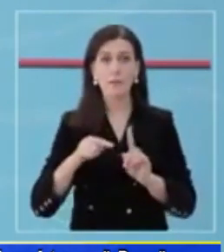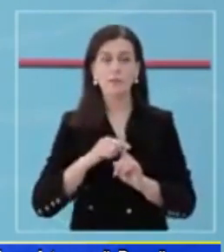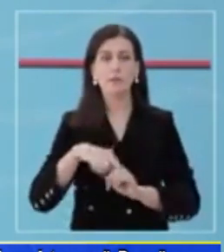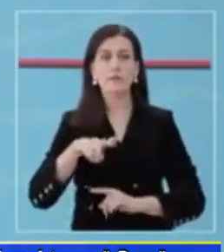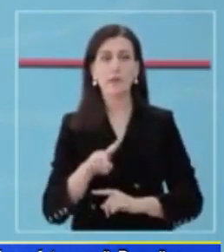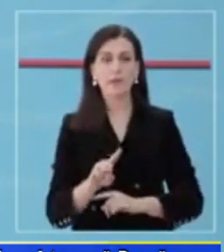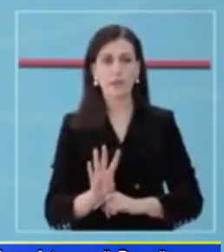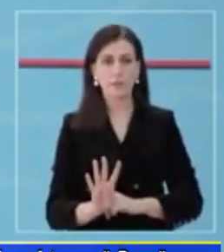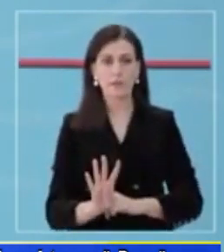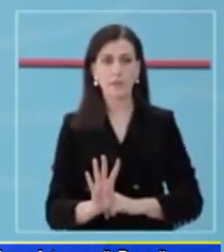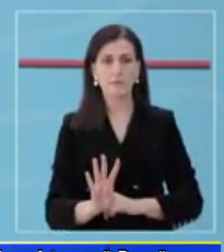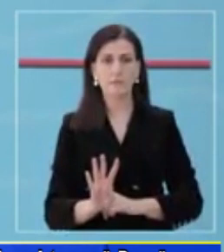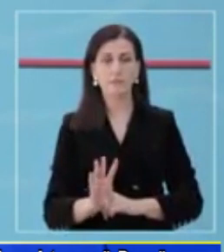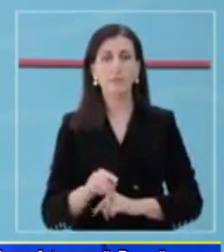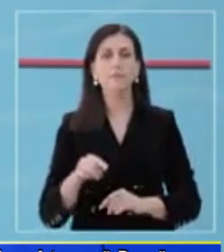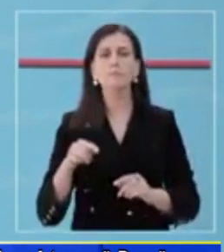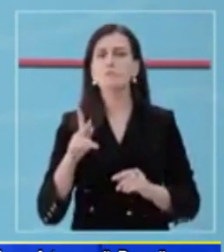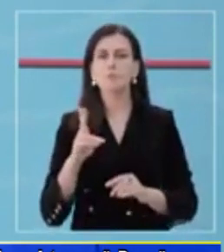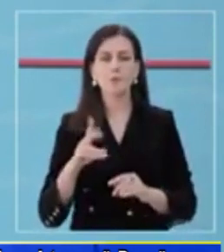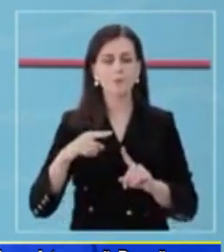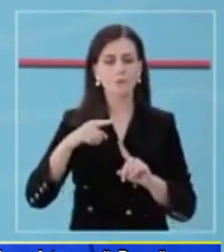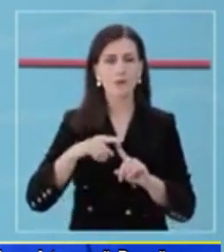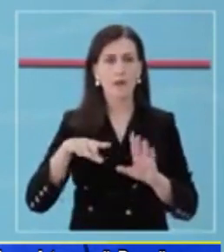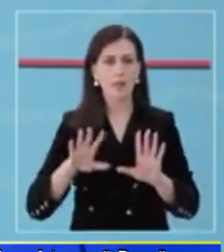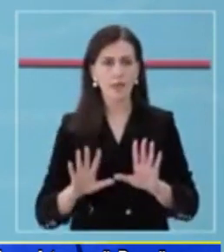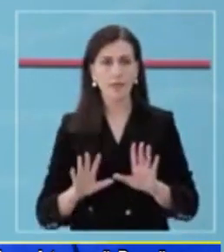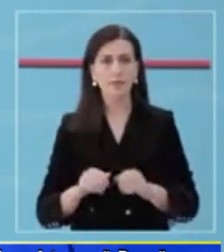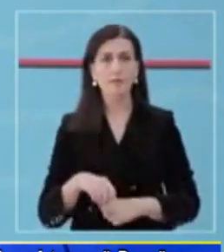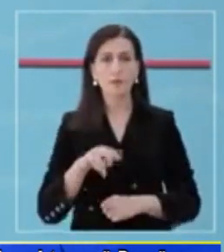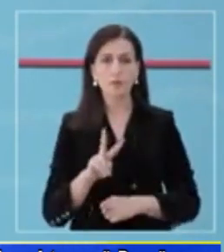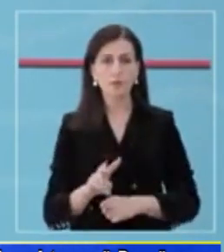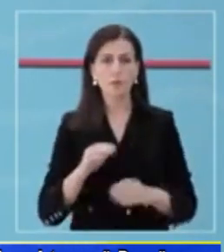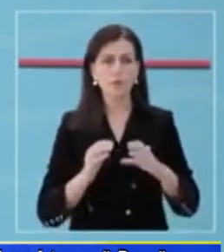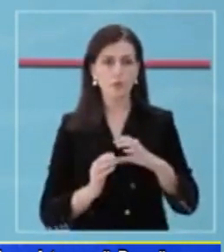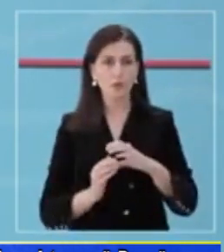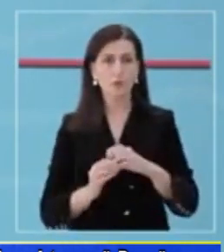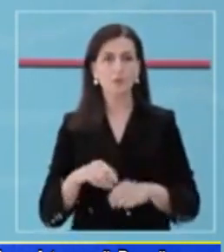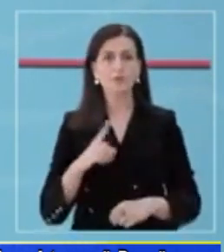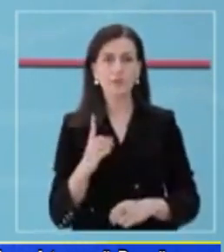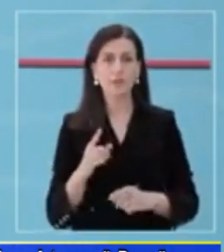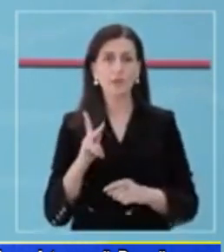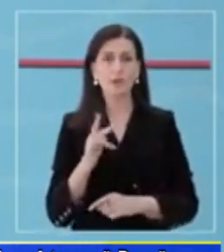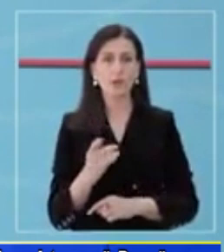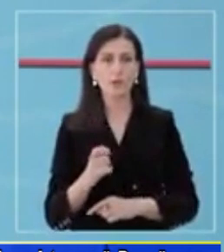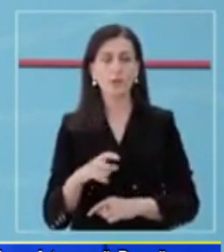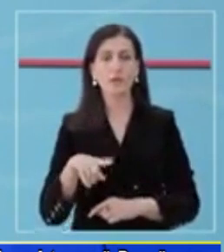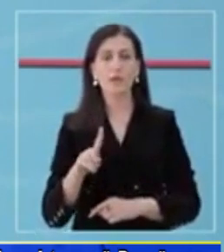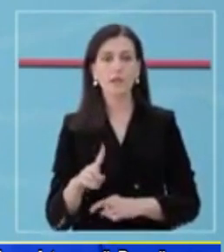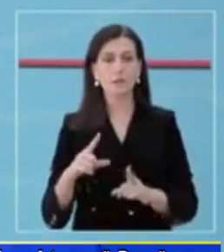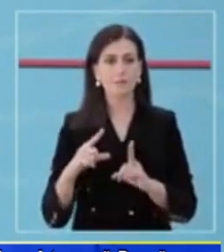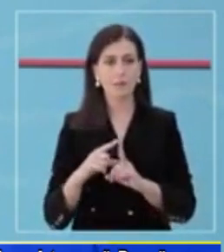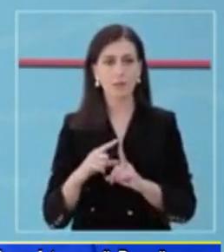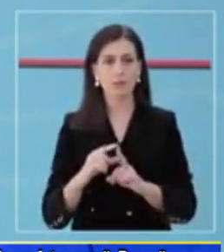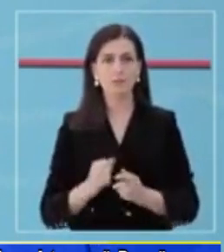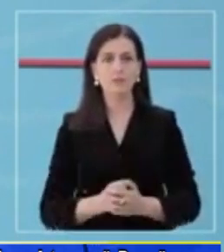konfirmuar 14 raste pozitive. Përkatësisht 10 raste në Tiranë, 2 raste në Shkodër, 1 rast në Kruj dhe 1 rast